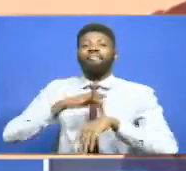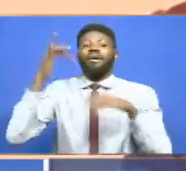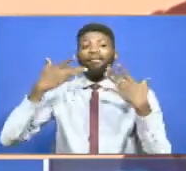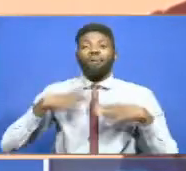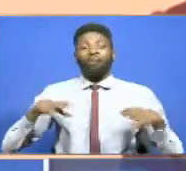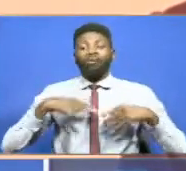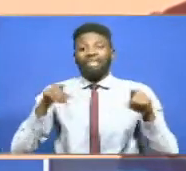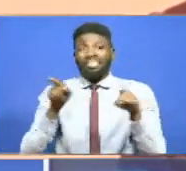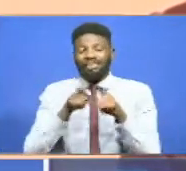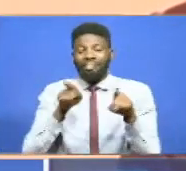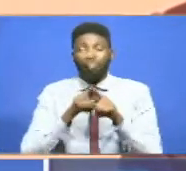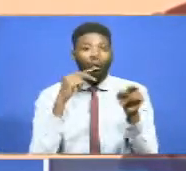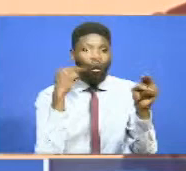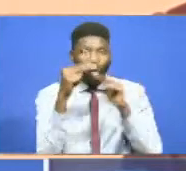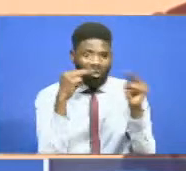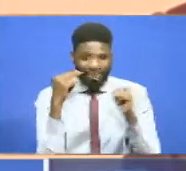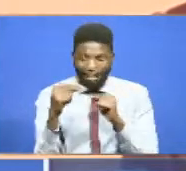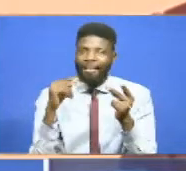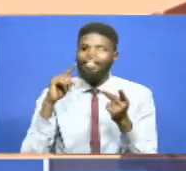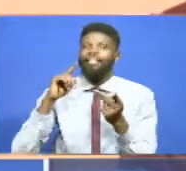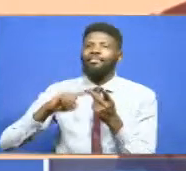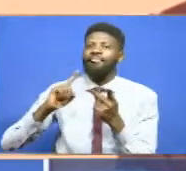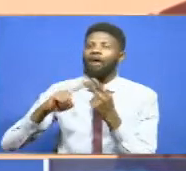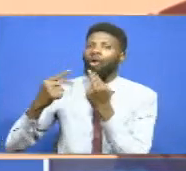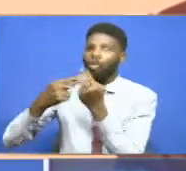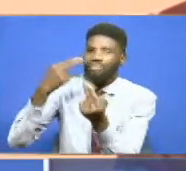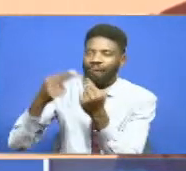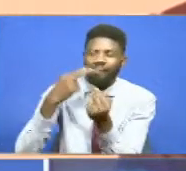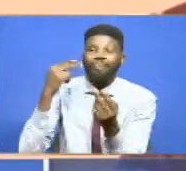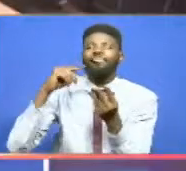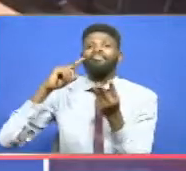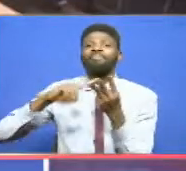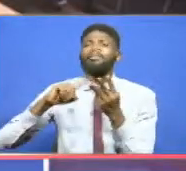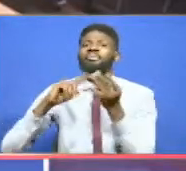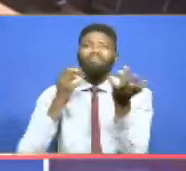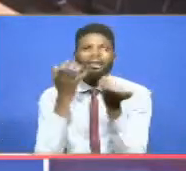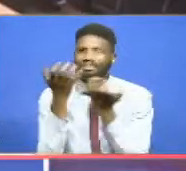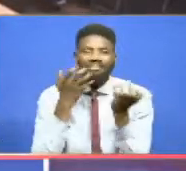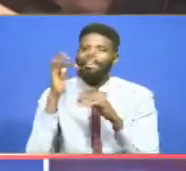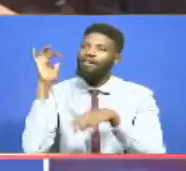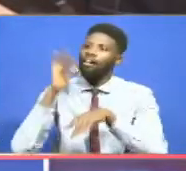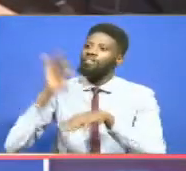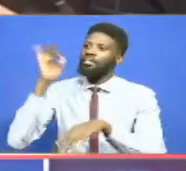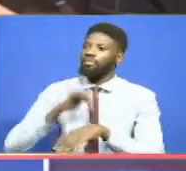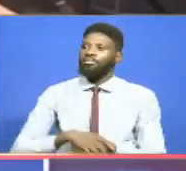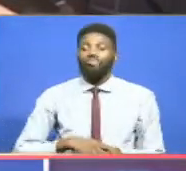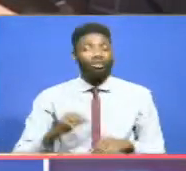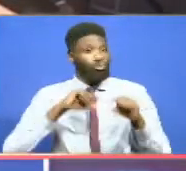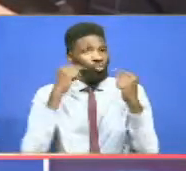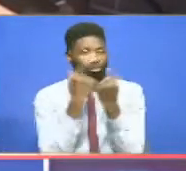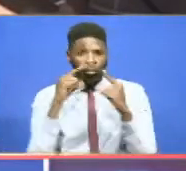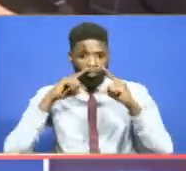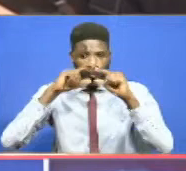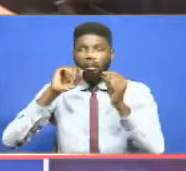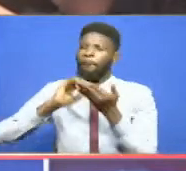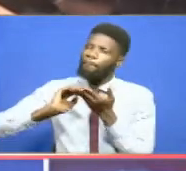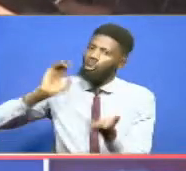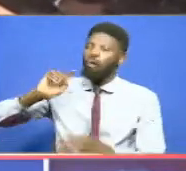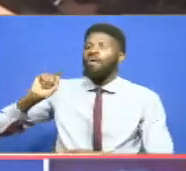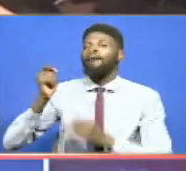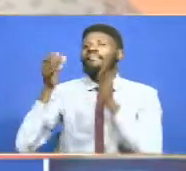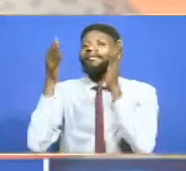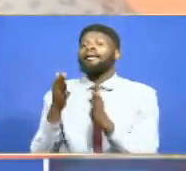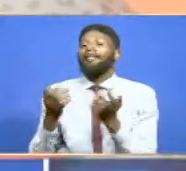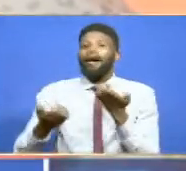the hotel industry, the hospitality, the businesses have been affected. Kundi hilo limesema Wakenya wengi wanakabiliwa na hali ngumu ya